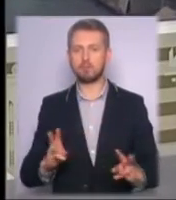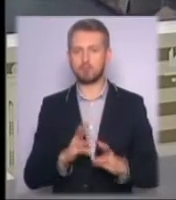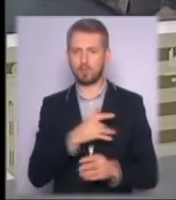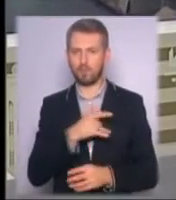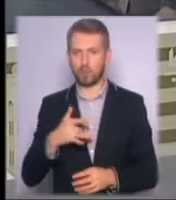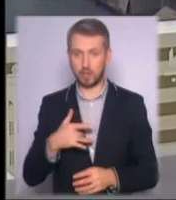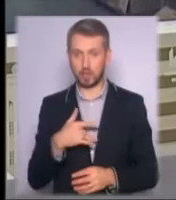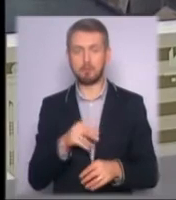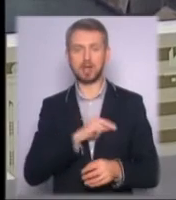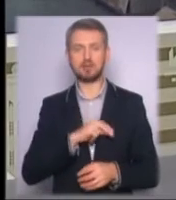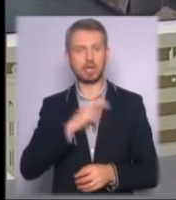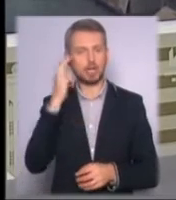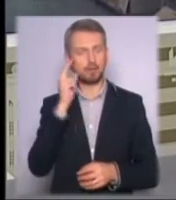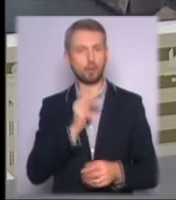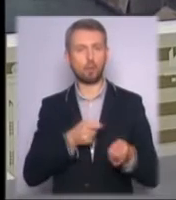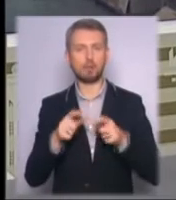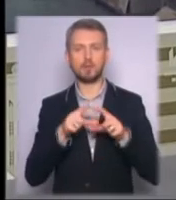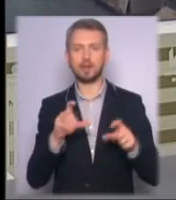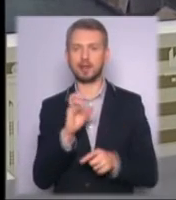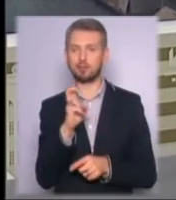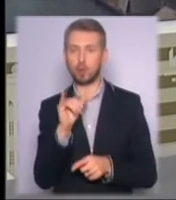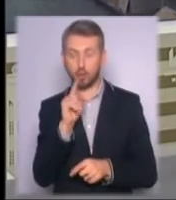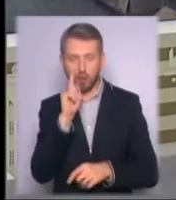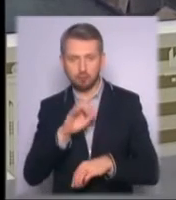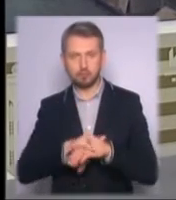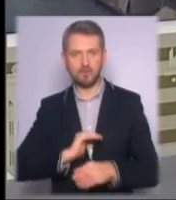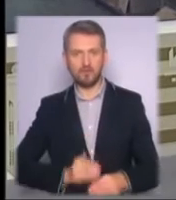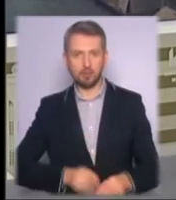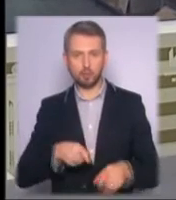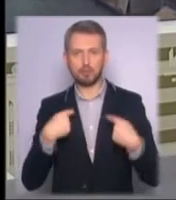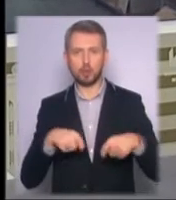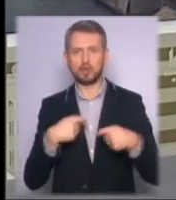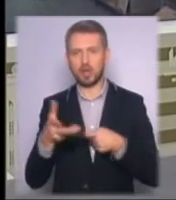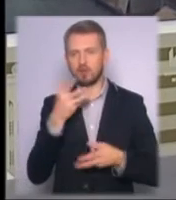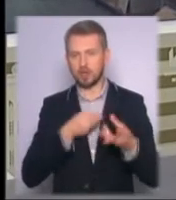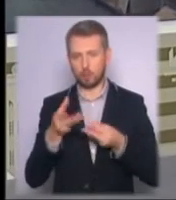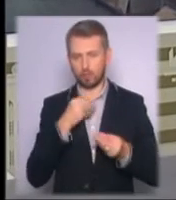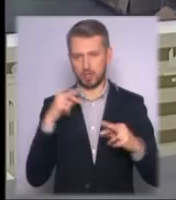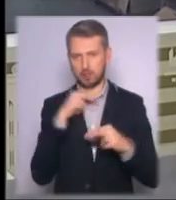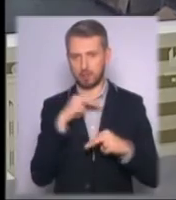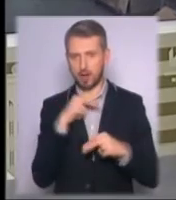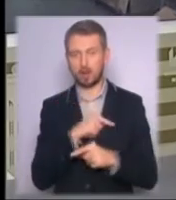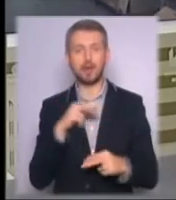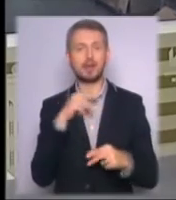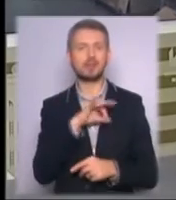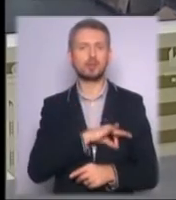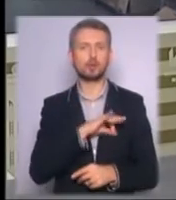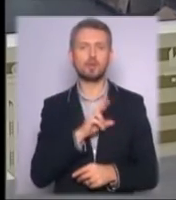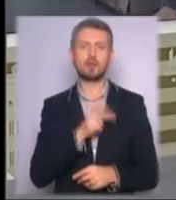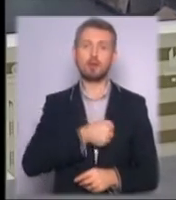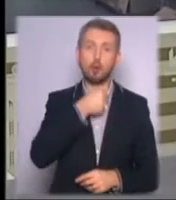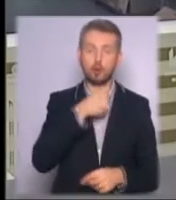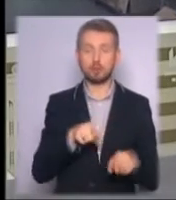Працівники столичного управління СБУ викрили дистриб'юторів, які продавали фальсифіковані препарати. Ліки застосовувалися як дорослими,